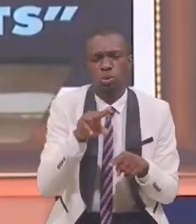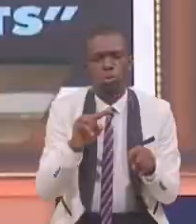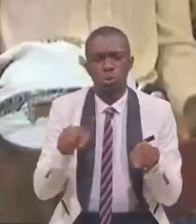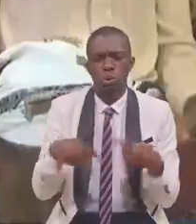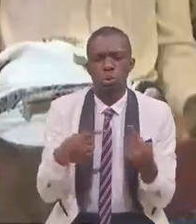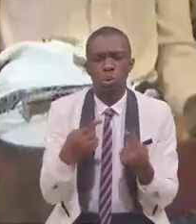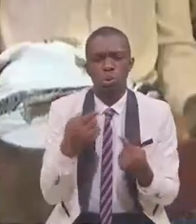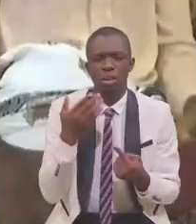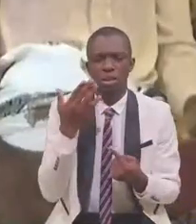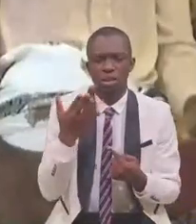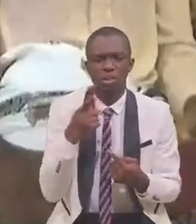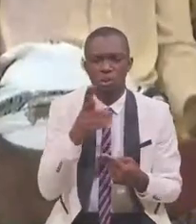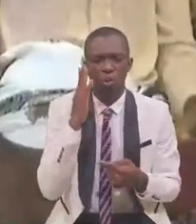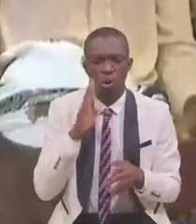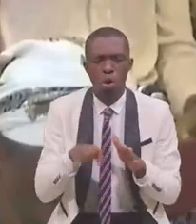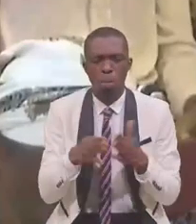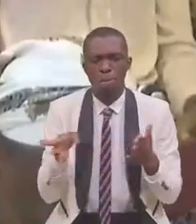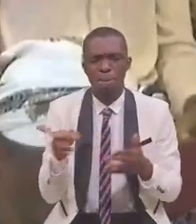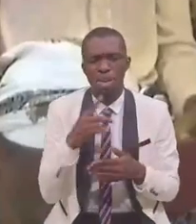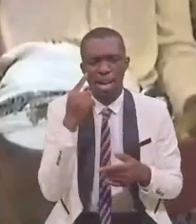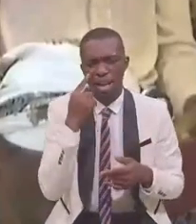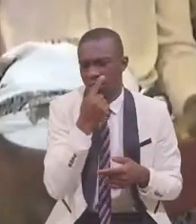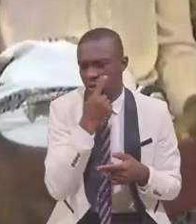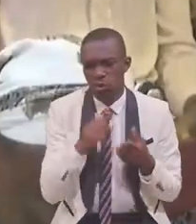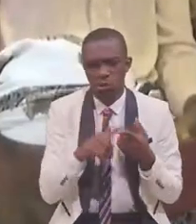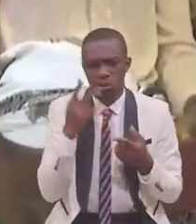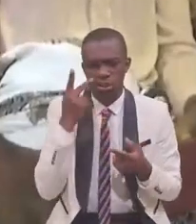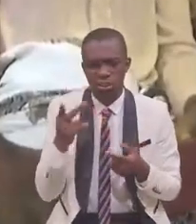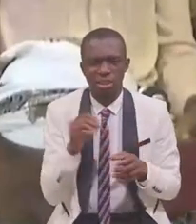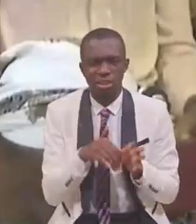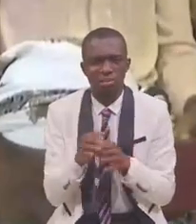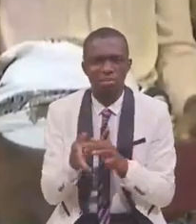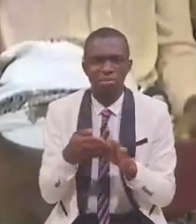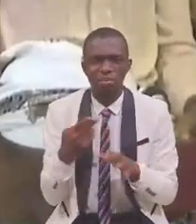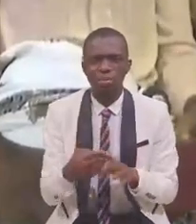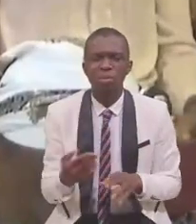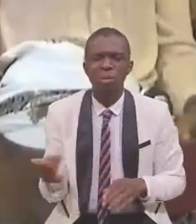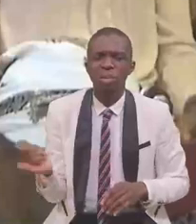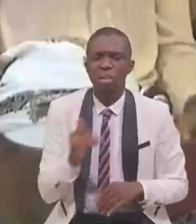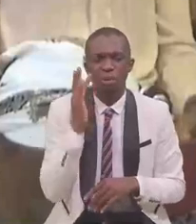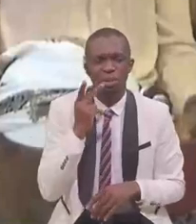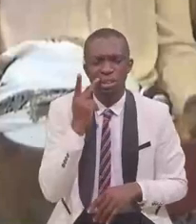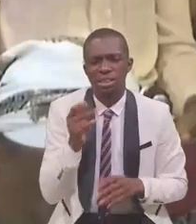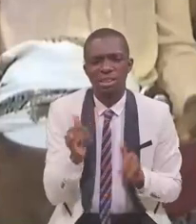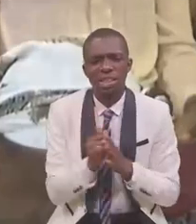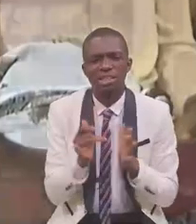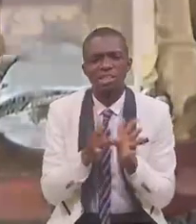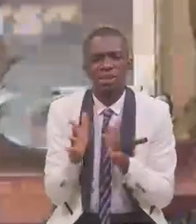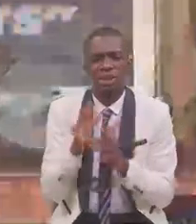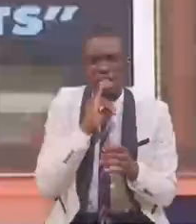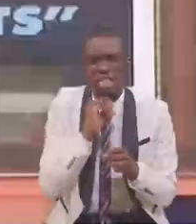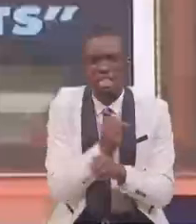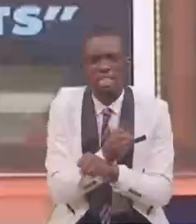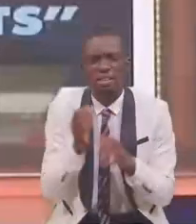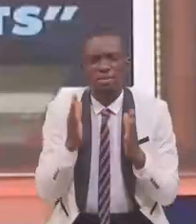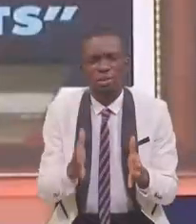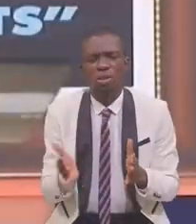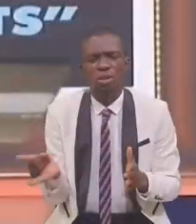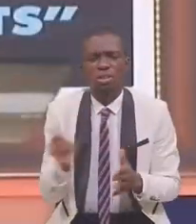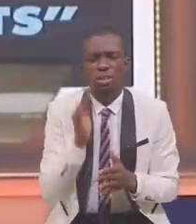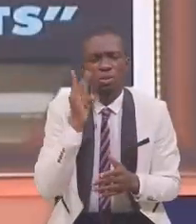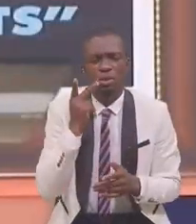pour voir. Ils vont voir que Jésus est sauveur. Ils vont voir que Jésus est Seigneur. Ils vont voir qu'ils doivent se détourner